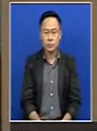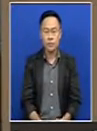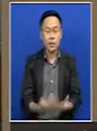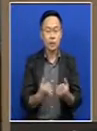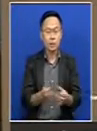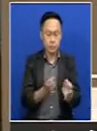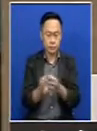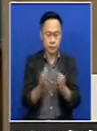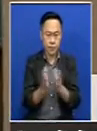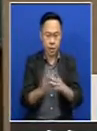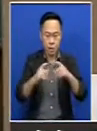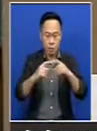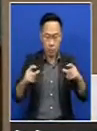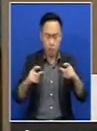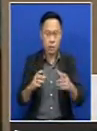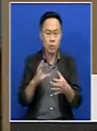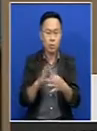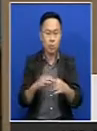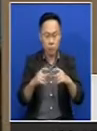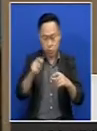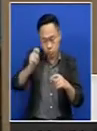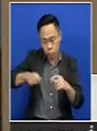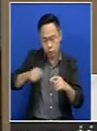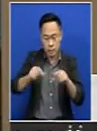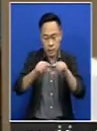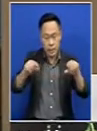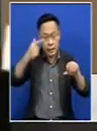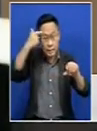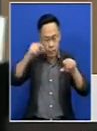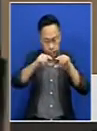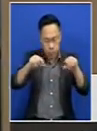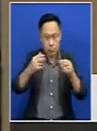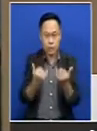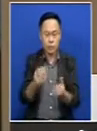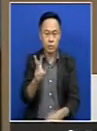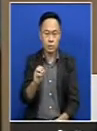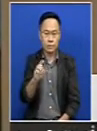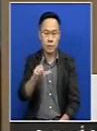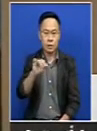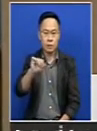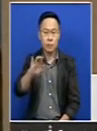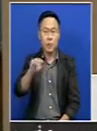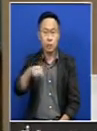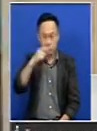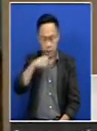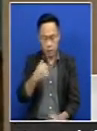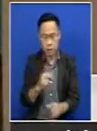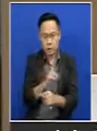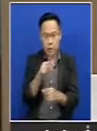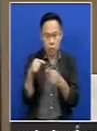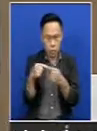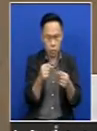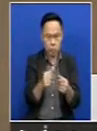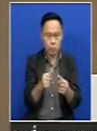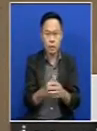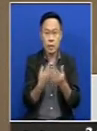บัตรเดิมเดี๋ยวน้องๆก็จะห่วงกันบัตรเดิมที่เป็นแถบแม่เหล็กที่มีประมาณ60ล้านใบเนี่ยก็ยังใช้อยู่ในปัจ